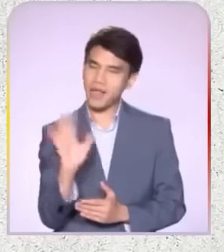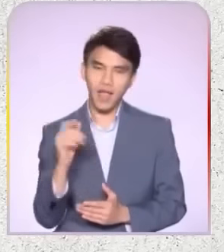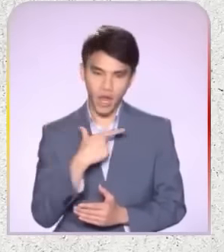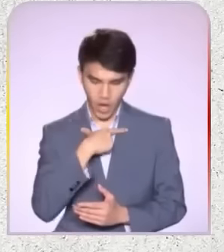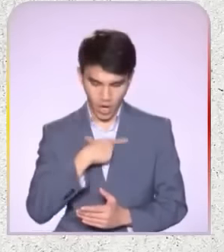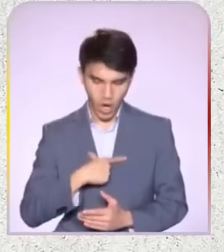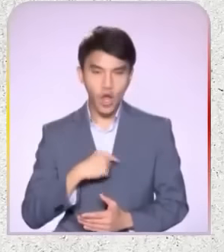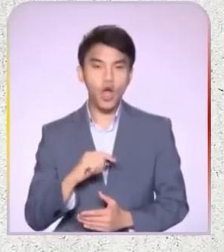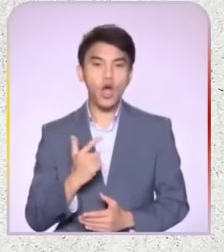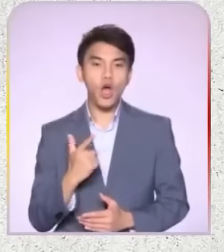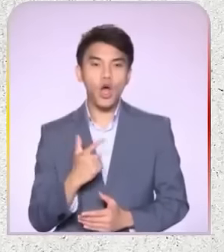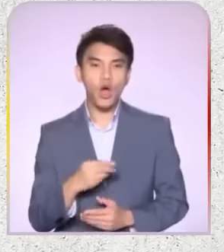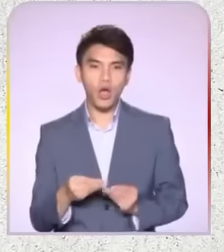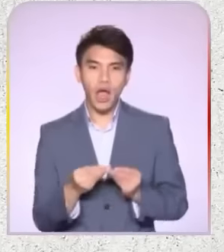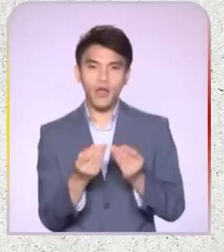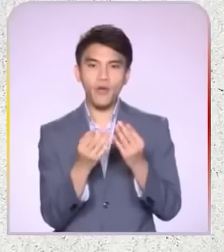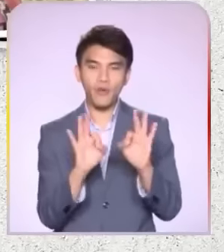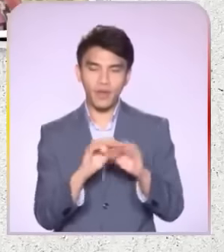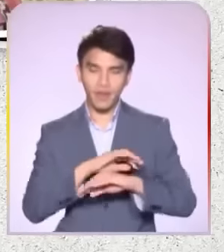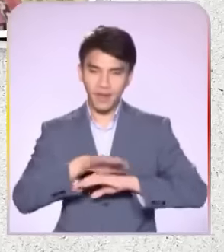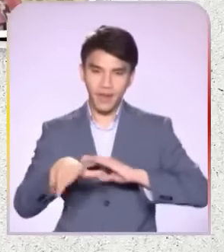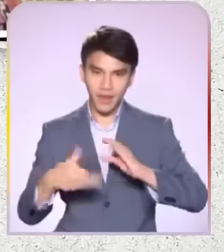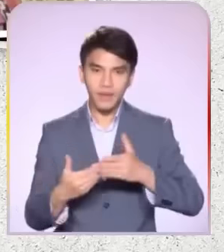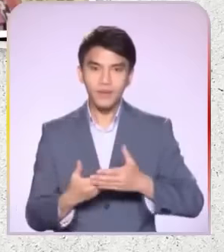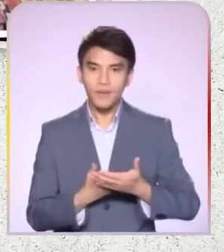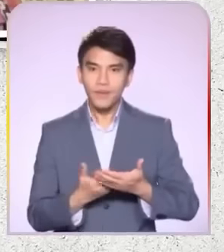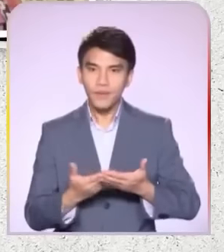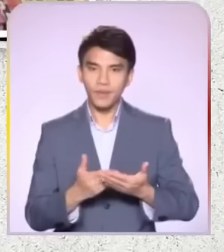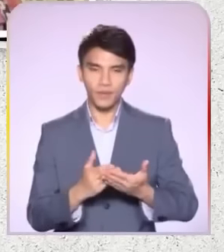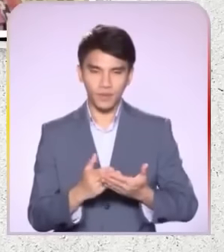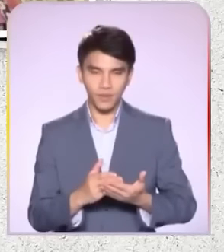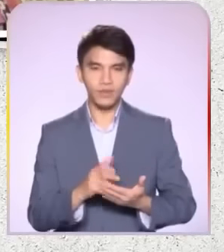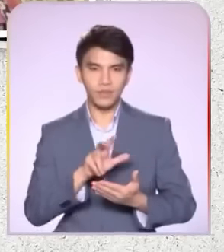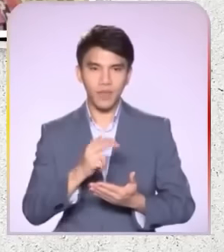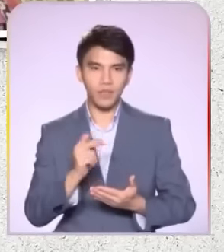99.99% สร้อยทองที่เป็นของแถมลูกค้าซื้อมา